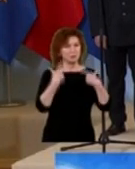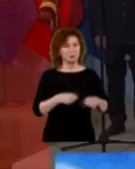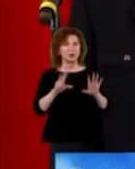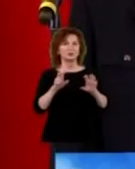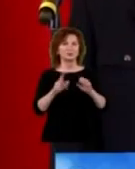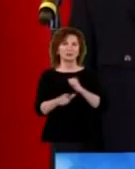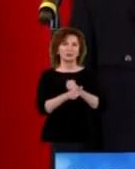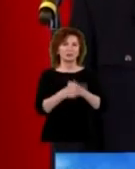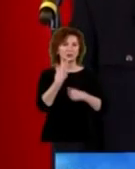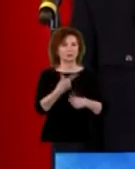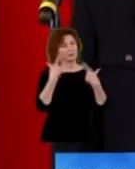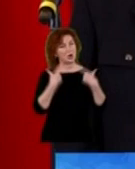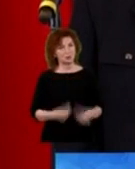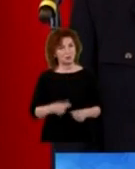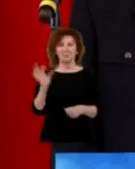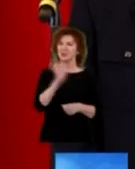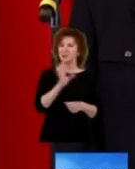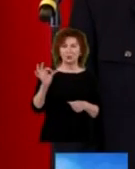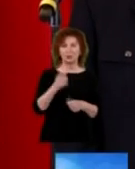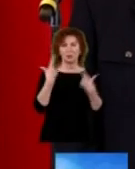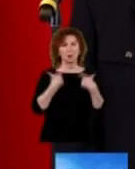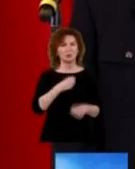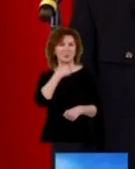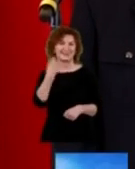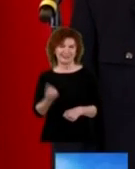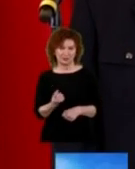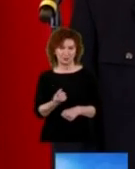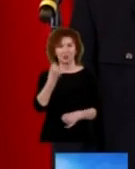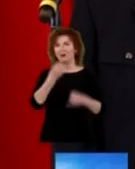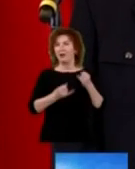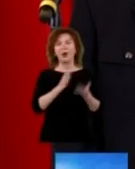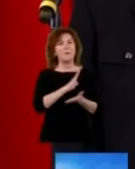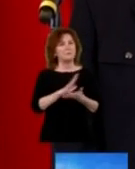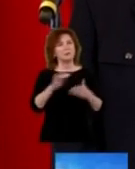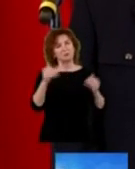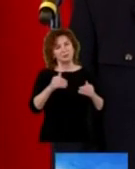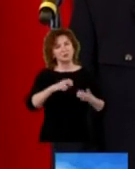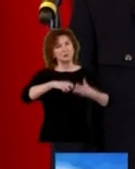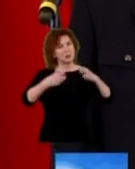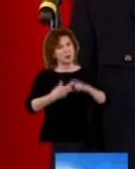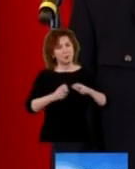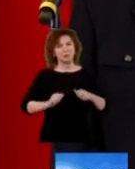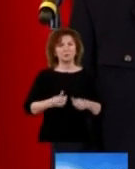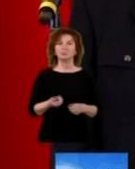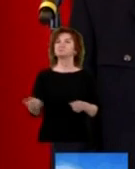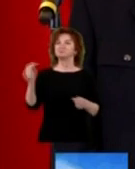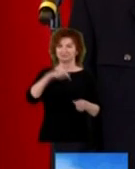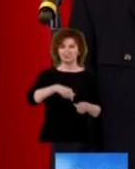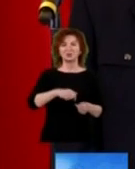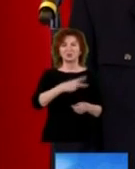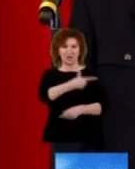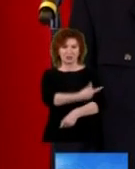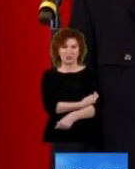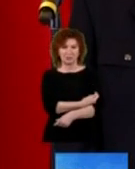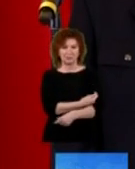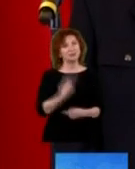872 osoby, głównie osoby starsze, które na pewno miałyby ogromny kłopot, żeby dotrzeć na czas na szczepienie. Myślę, że dzisiaj